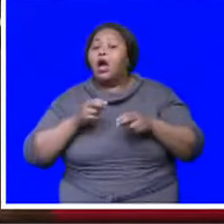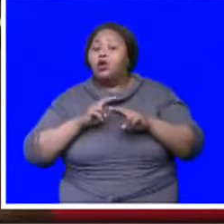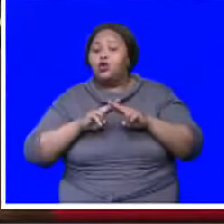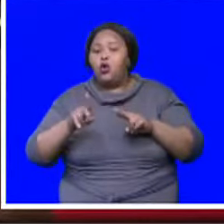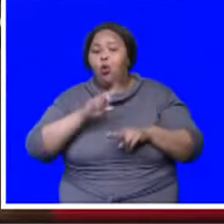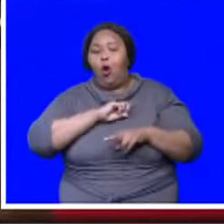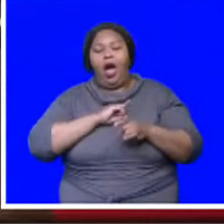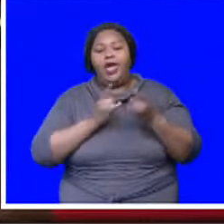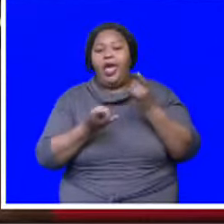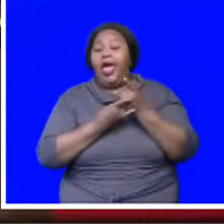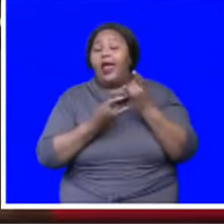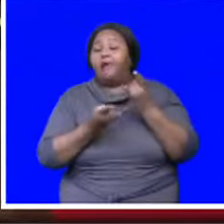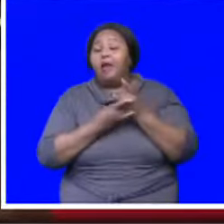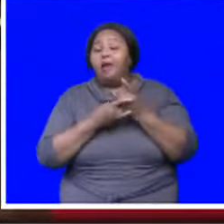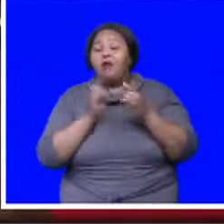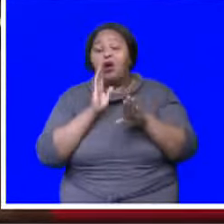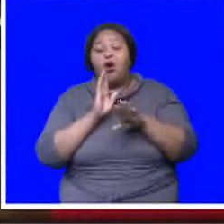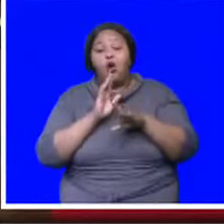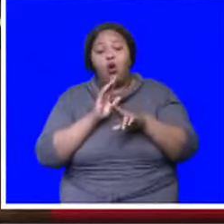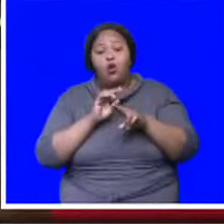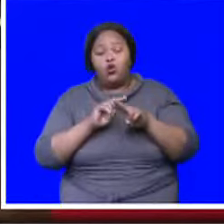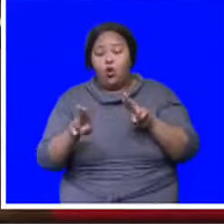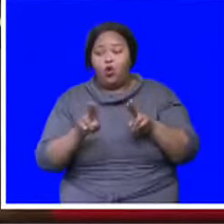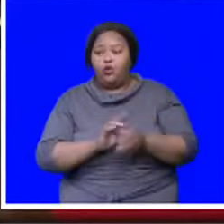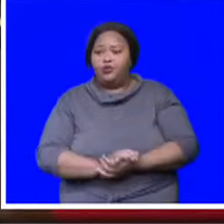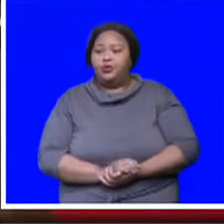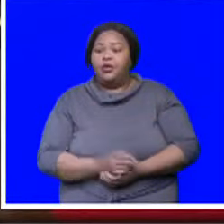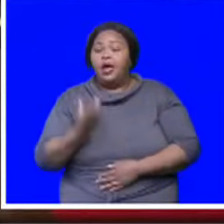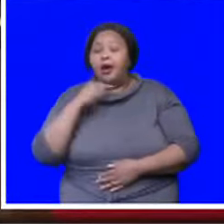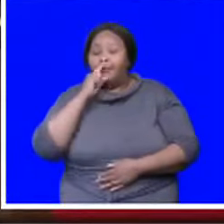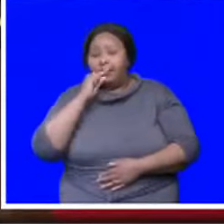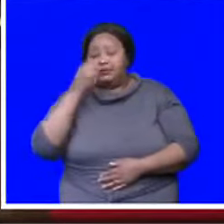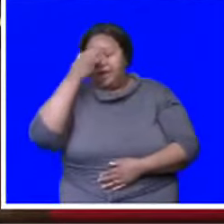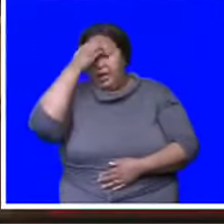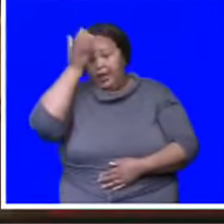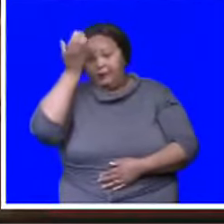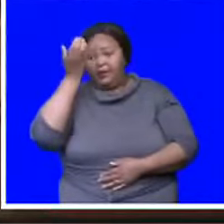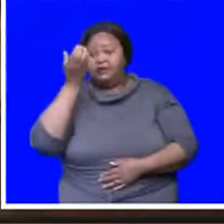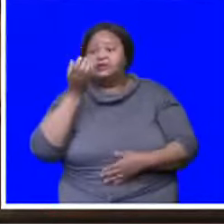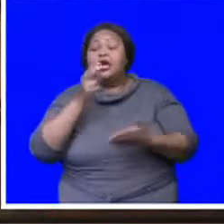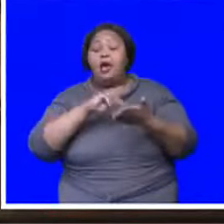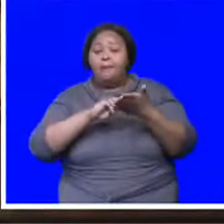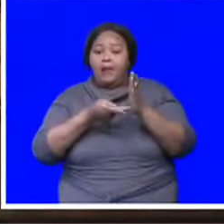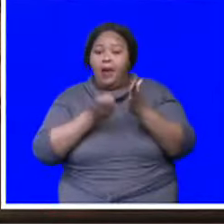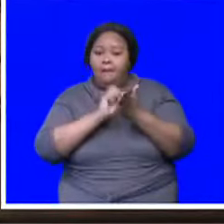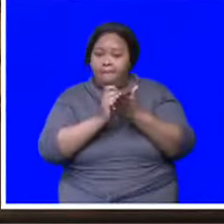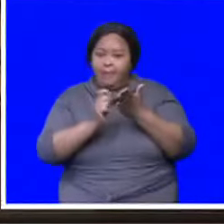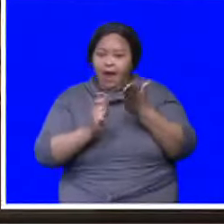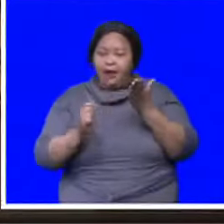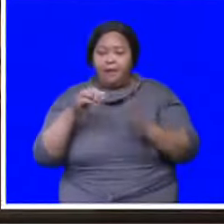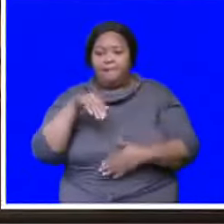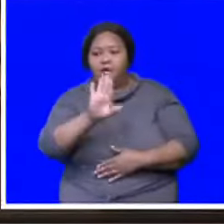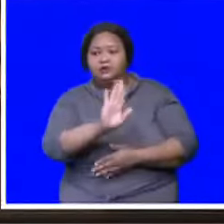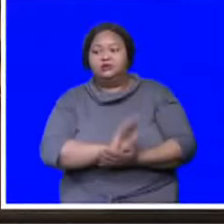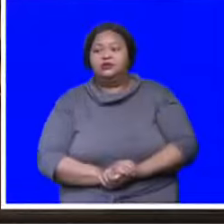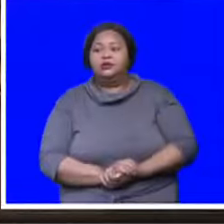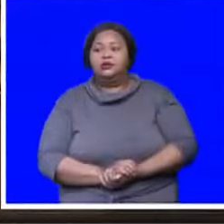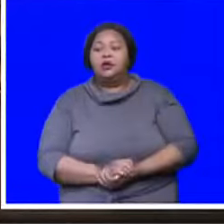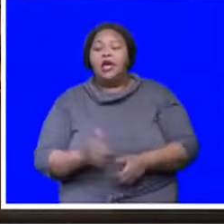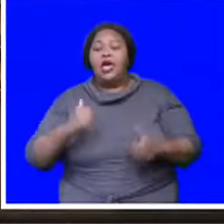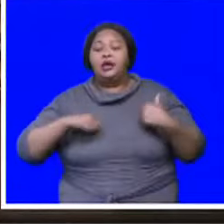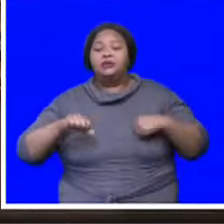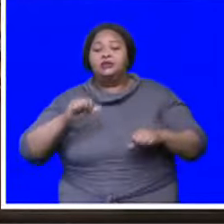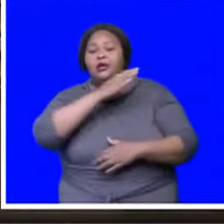uhulumende abeke nje iplan lapha ukuthi hayi ngicabanga ukuthi mina singenta kanje sente kanje. Acting Minister of Education and Training,